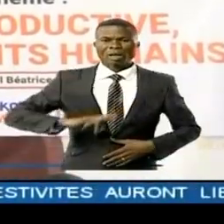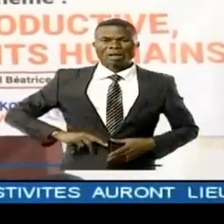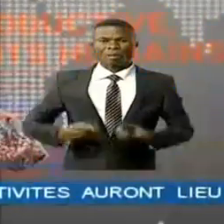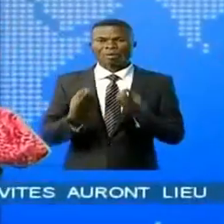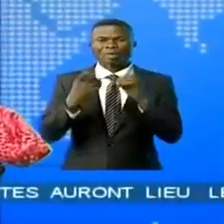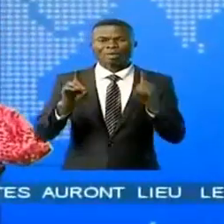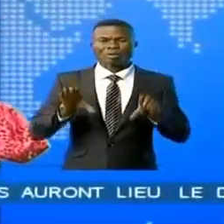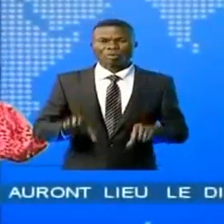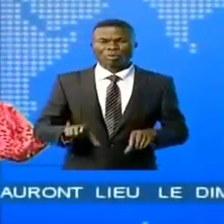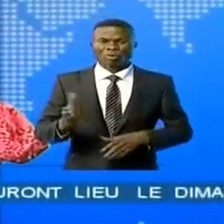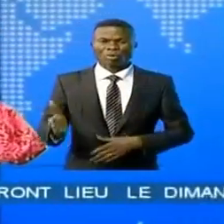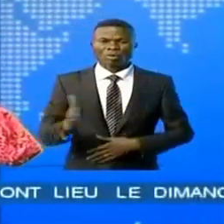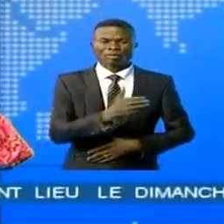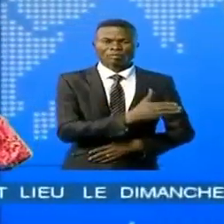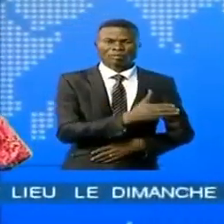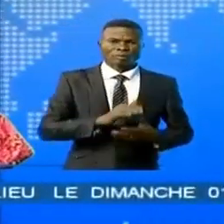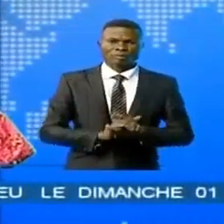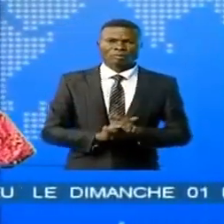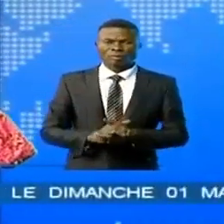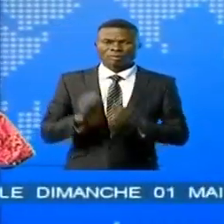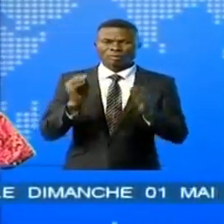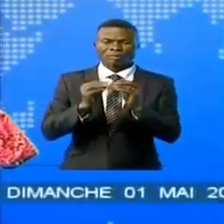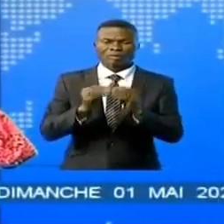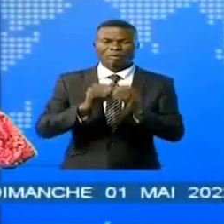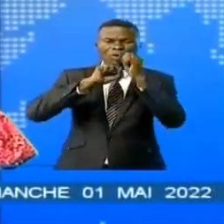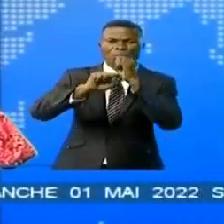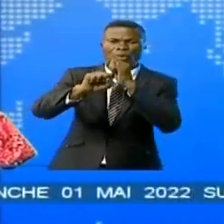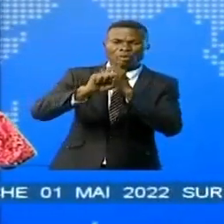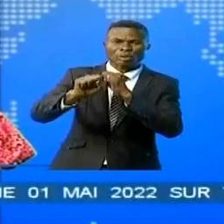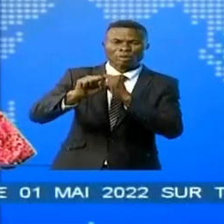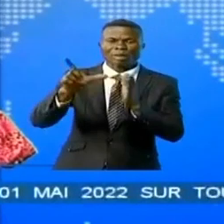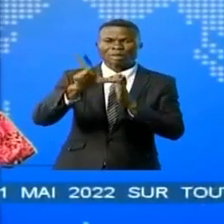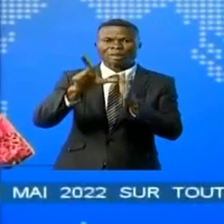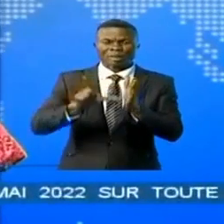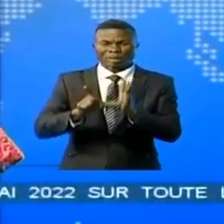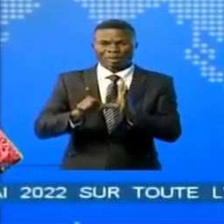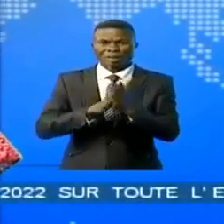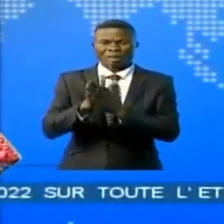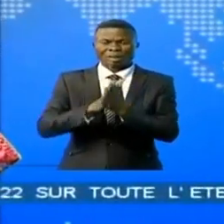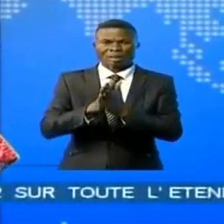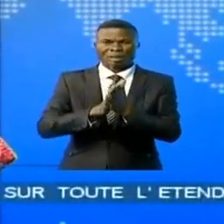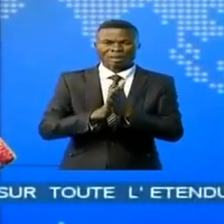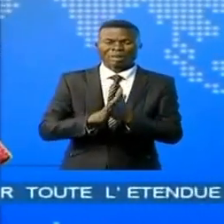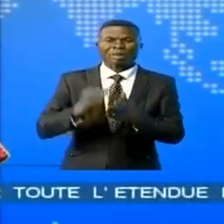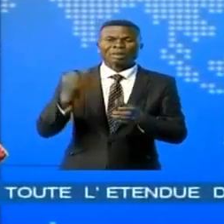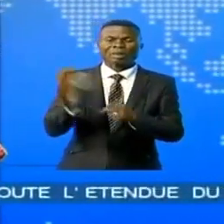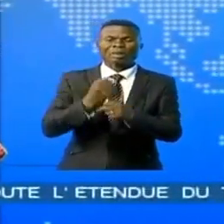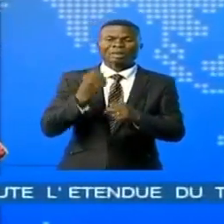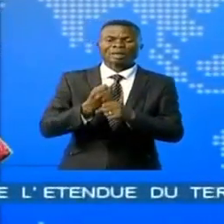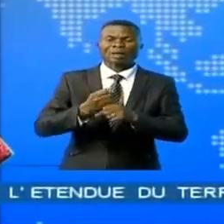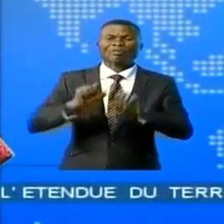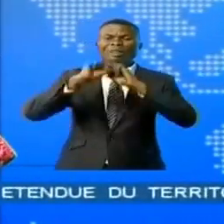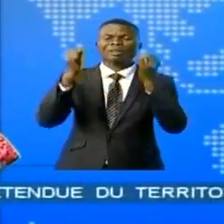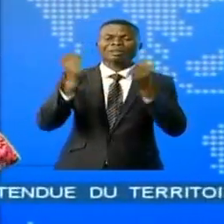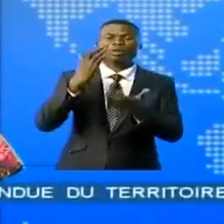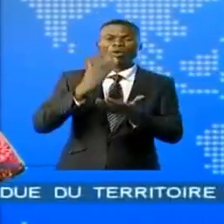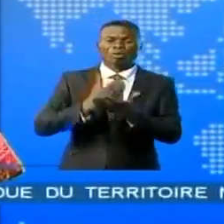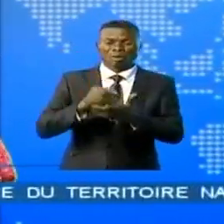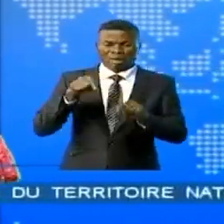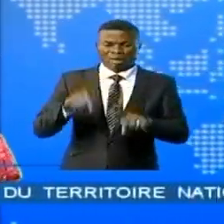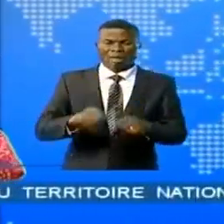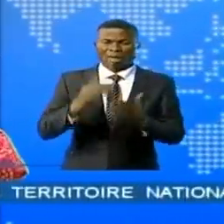congo après l'atelier de sensibilisation sur la loi relative à la sous traitance oh là là bas leur et à l'enregistrement